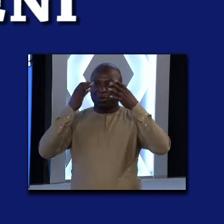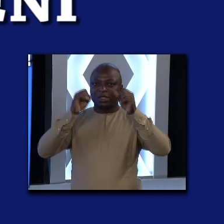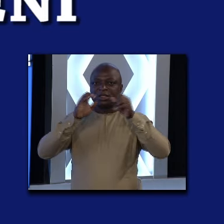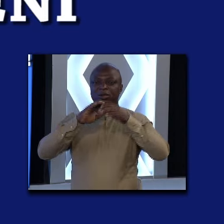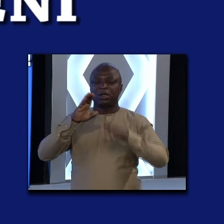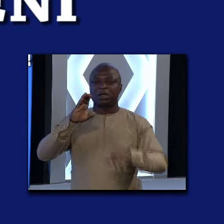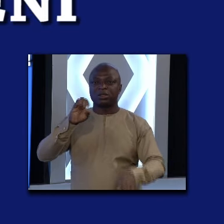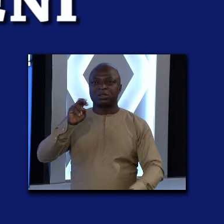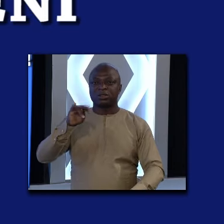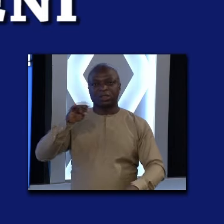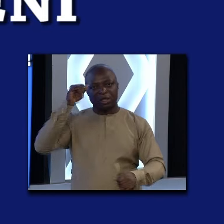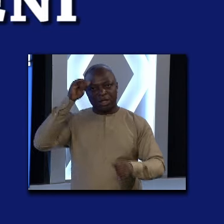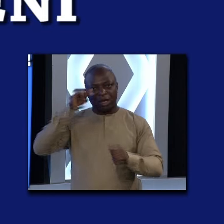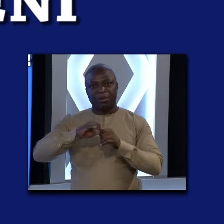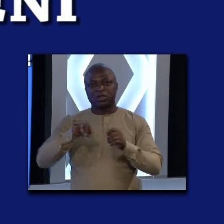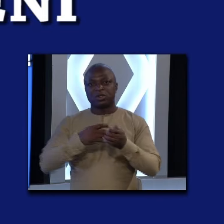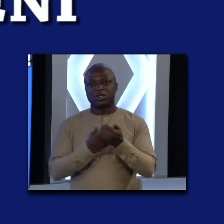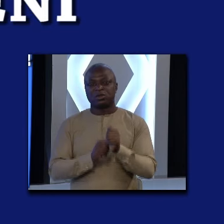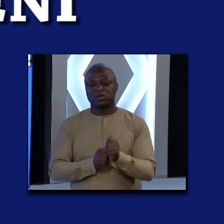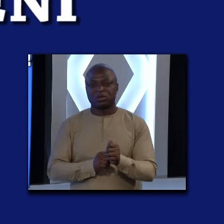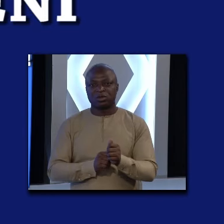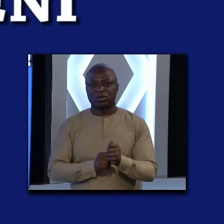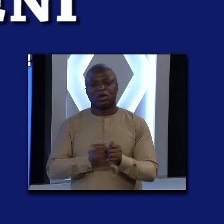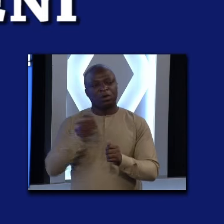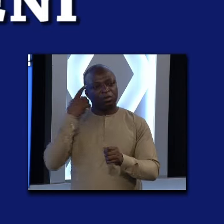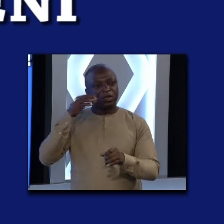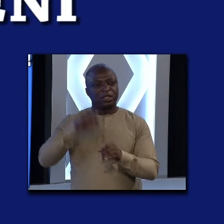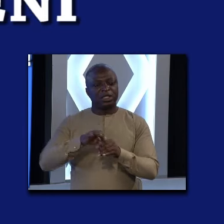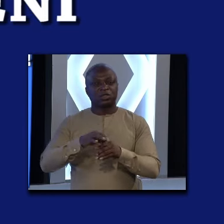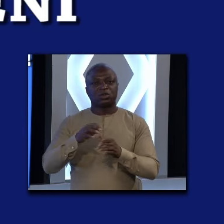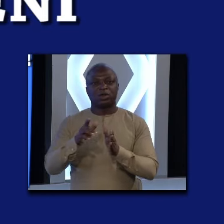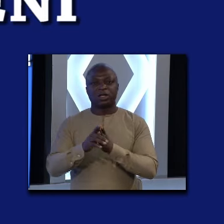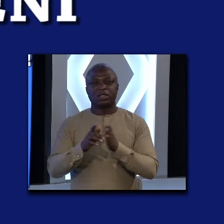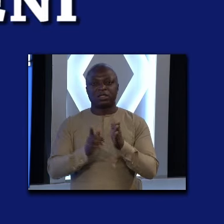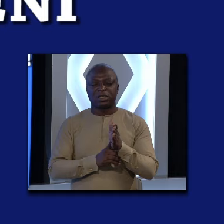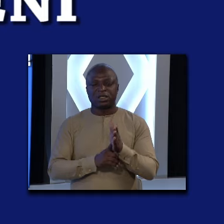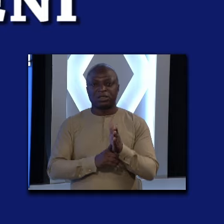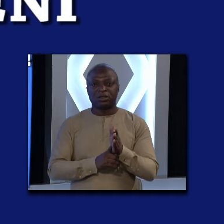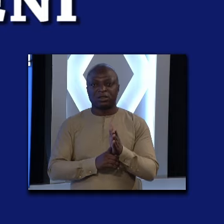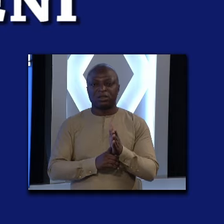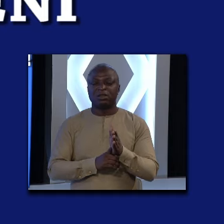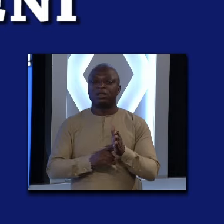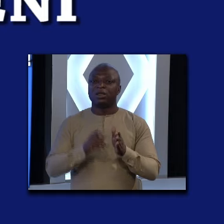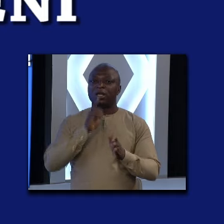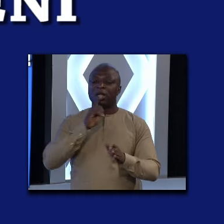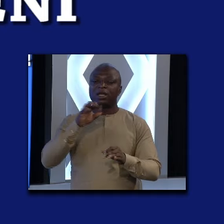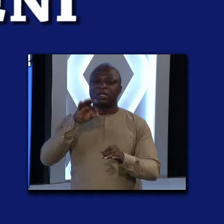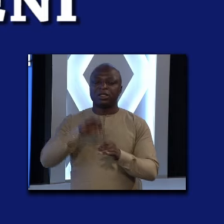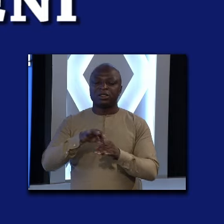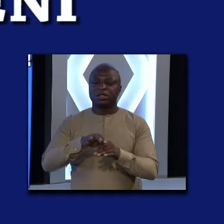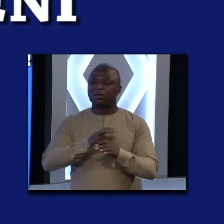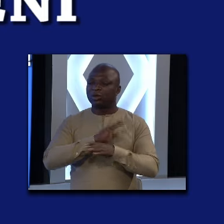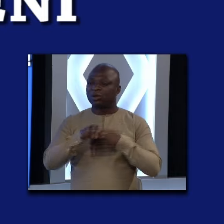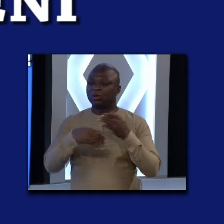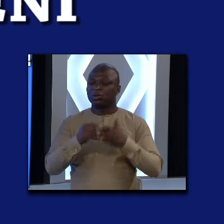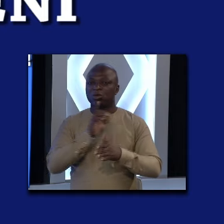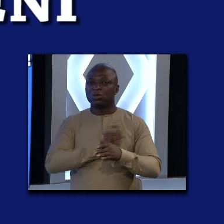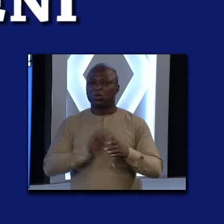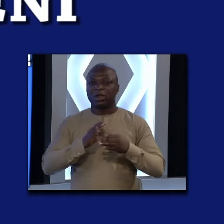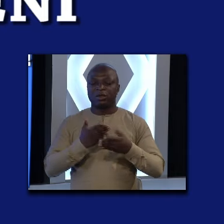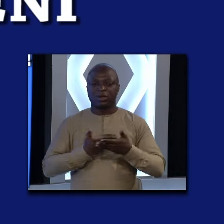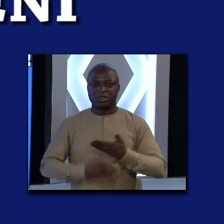CENI rappelle ce qui suit. Pour les élections législatives, est éligible tout Togolais de